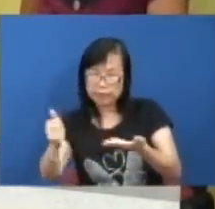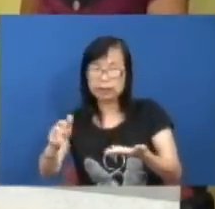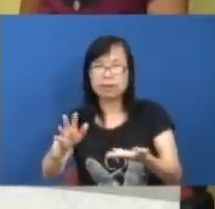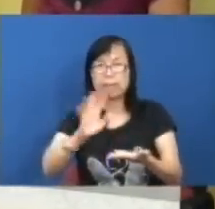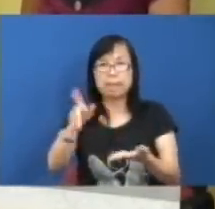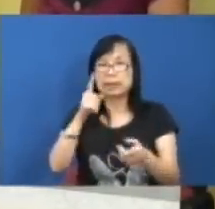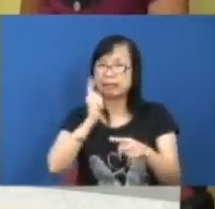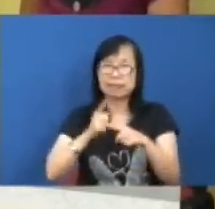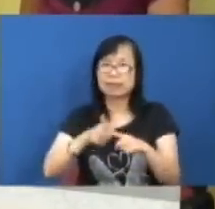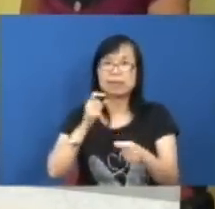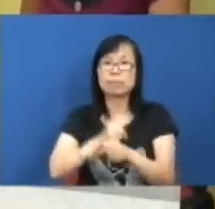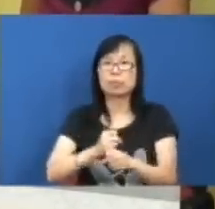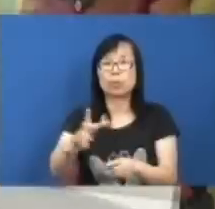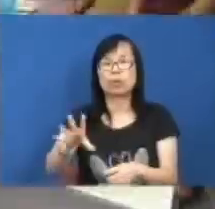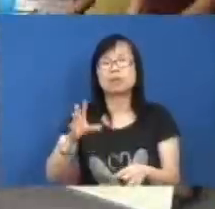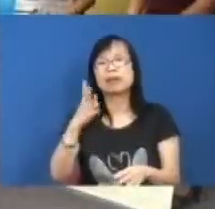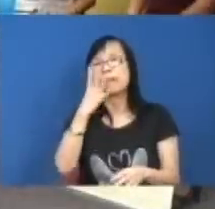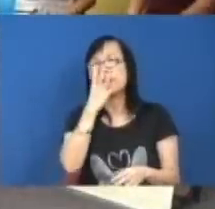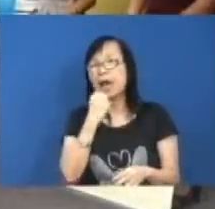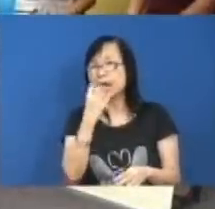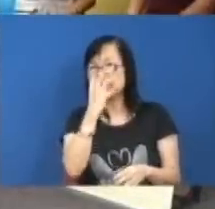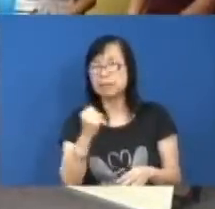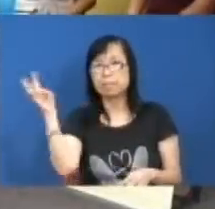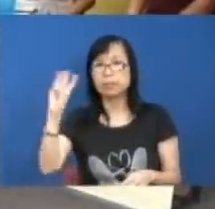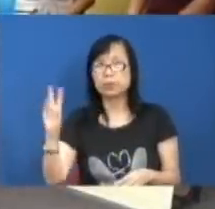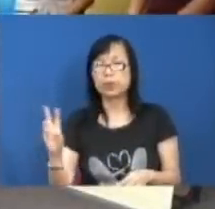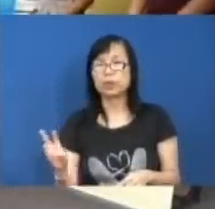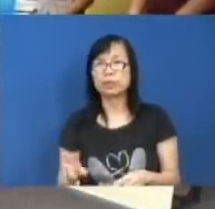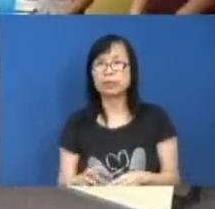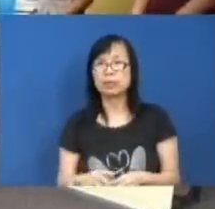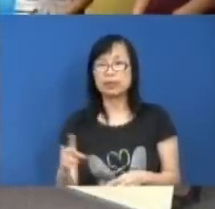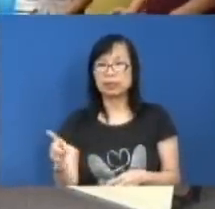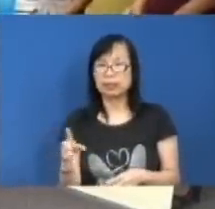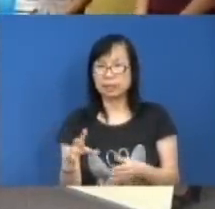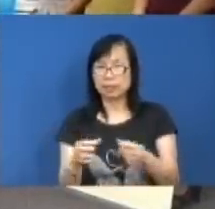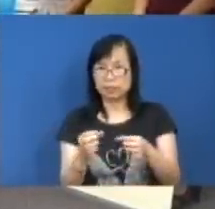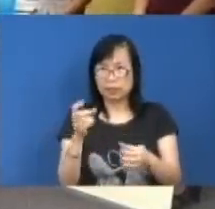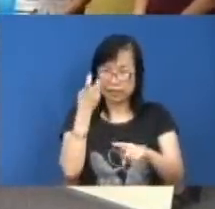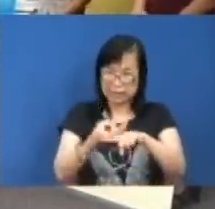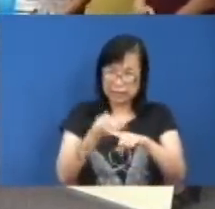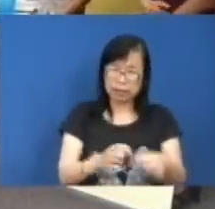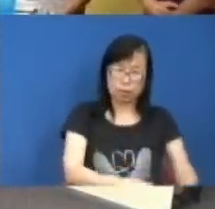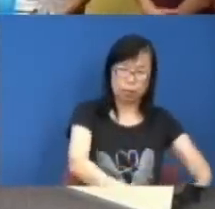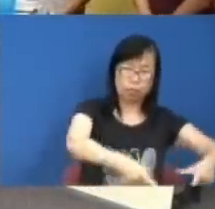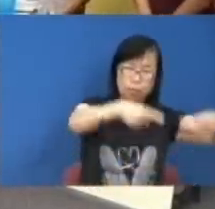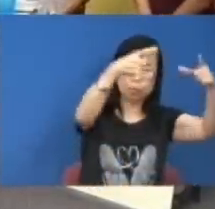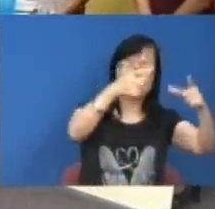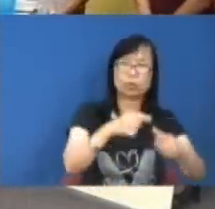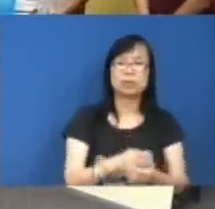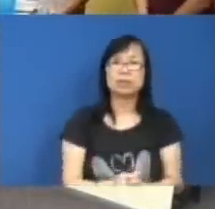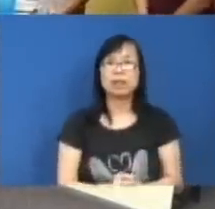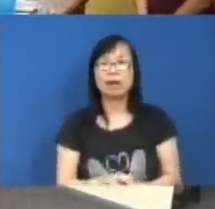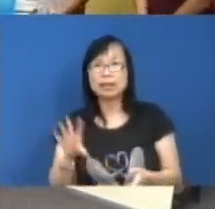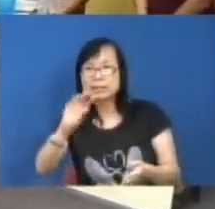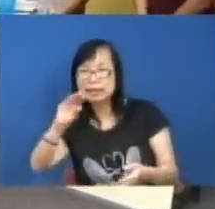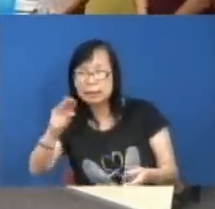徹底啦， 或者浸鹽水嗰啲方通啊，或者我哋啲所謂鐵通啦、啊、其實可能或者佢或者浸鹽